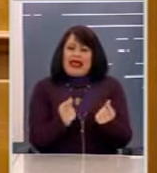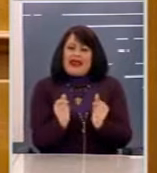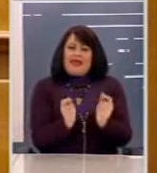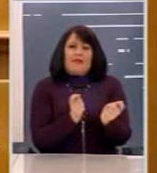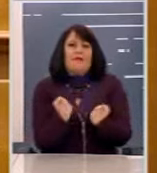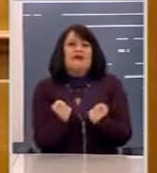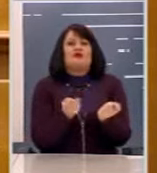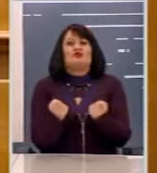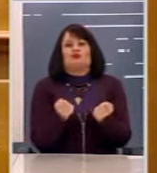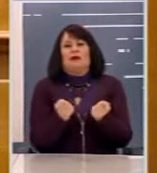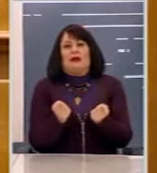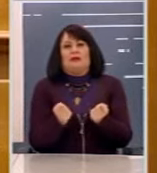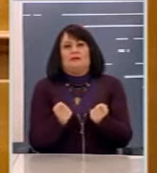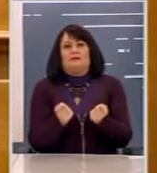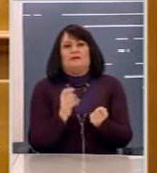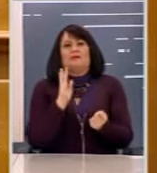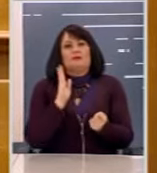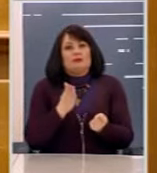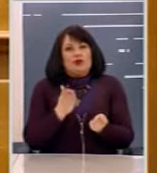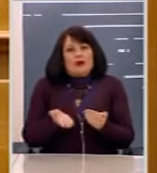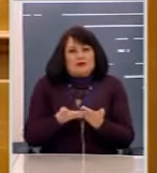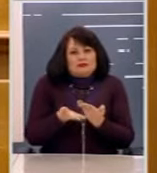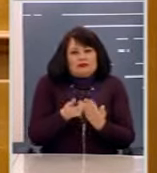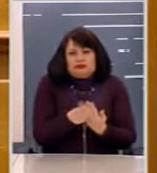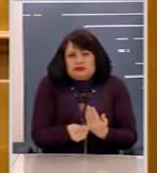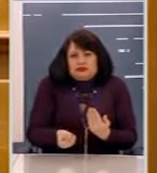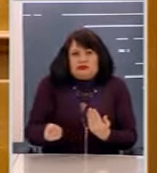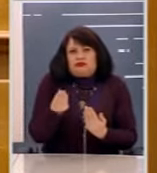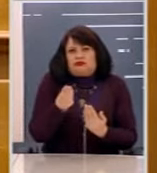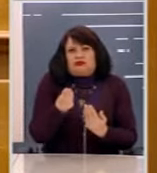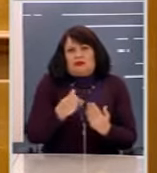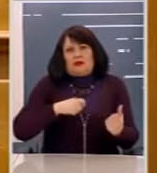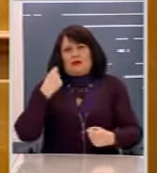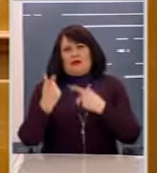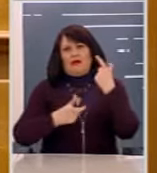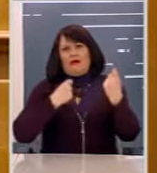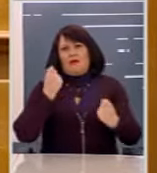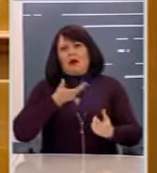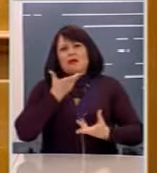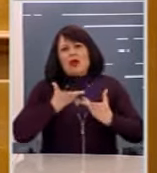ότι συνεισφέρει στην προκλητή ζήτηση και στην έκρηξη της δαπάνης.